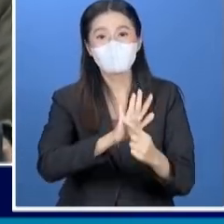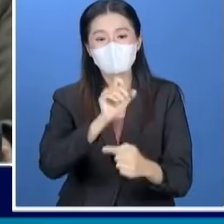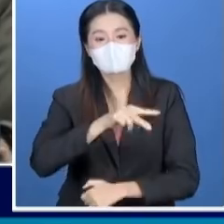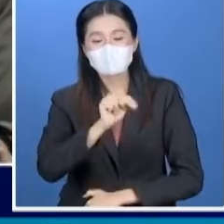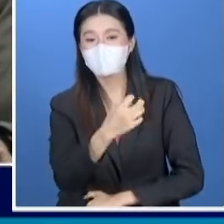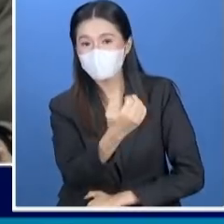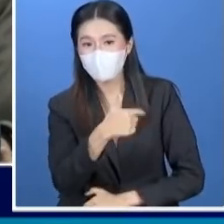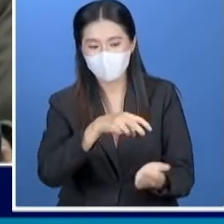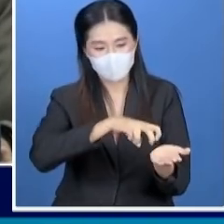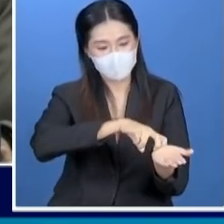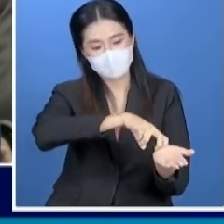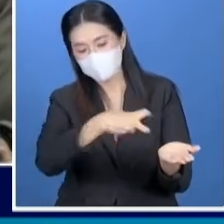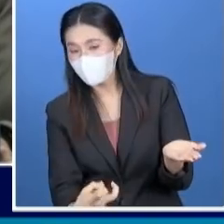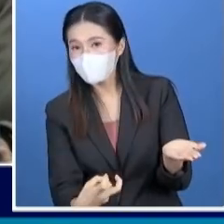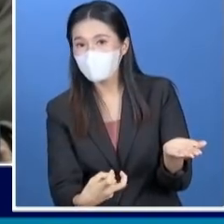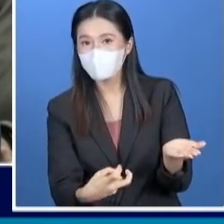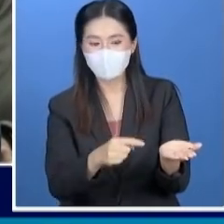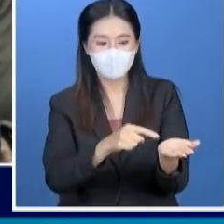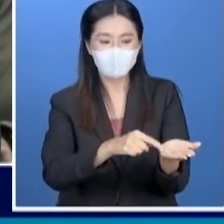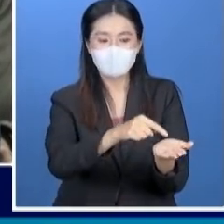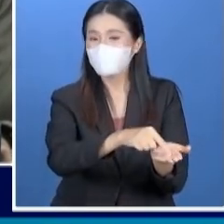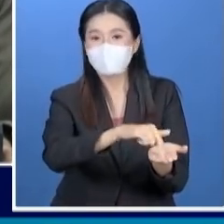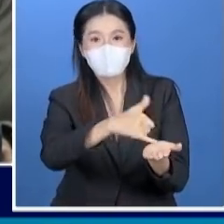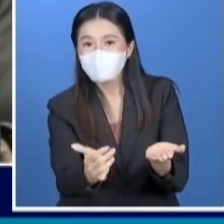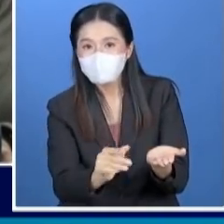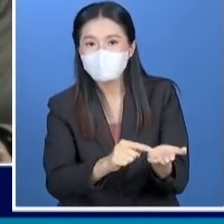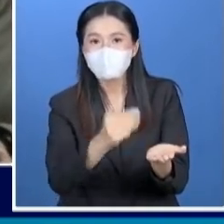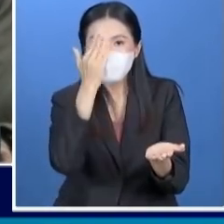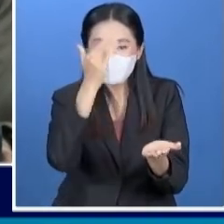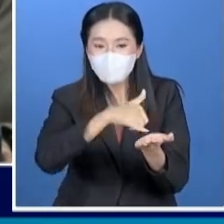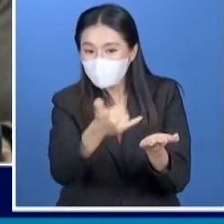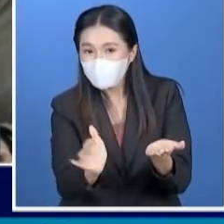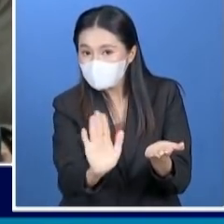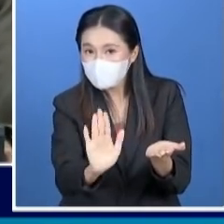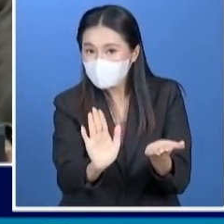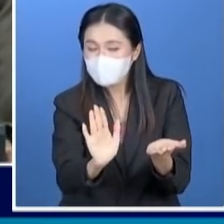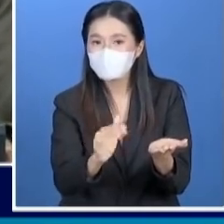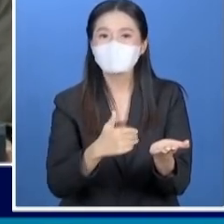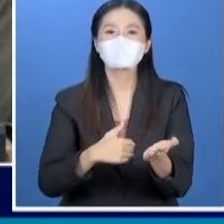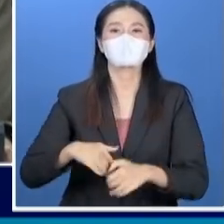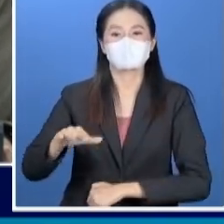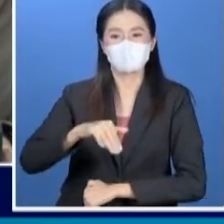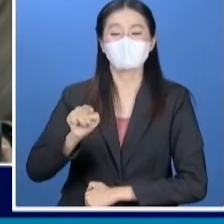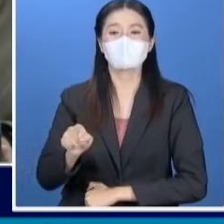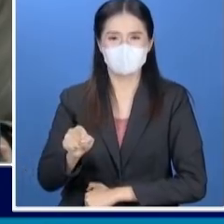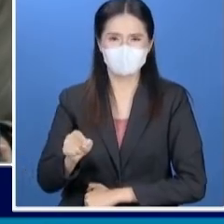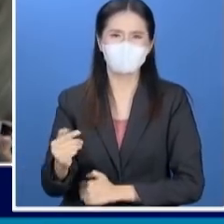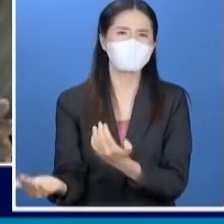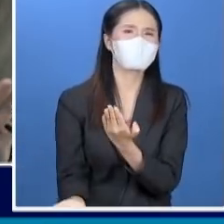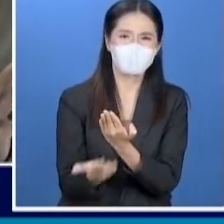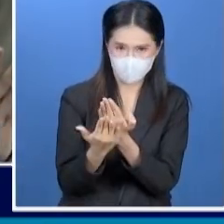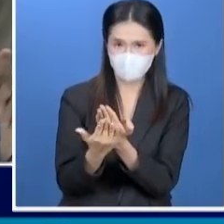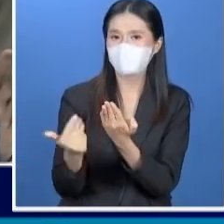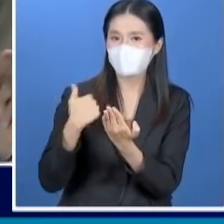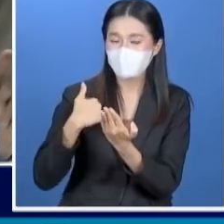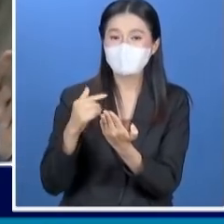คุณแตงโมเนี่ยตกจากท้ายเรือไม่ได้ตกจากส่วนอื่นๆของเรืออย่างเช่นหัวเรืออะไรอย่างเงี้ยฮะ ทุกอย่างเราใช้ประกอบกันนะครับแ